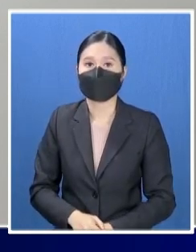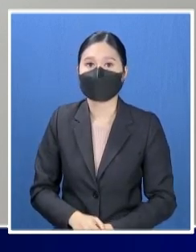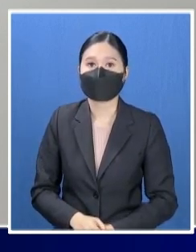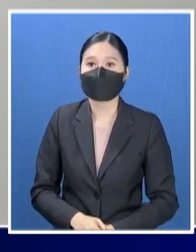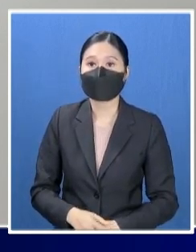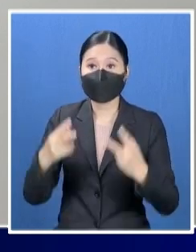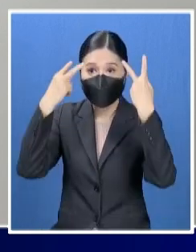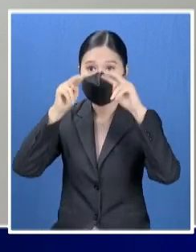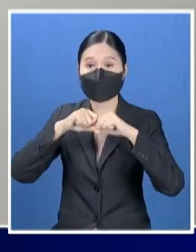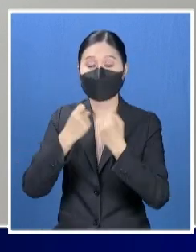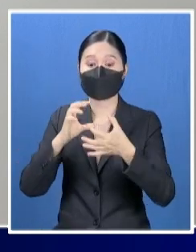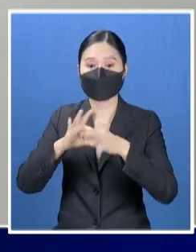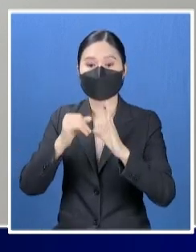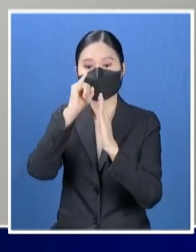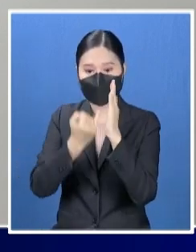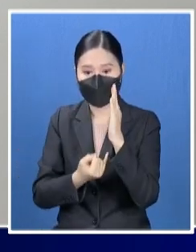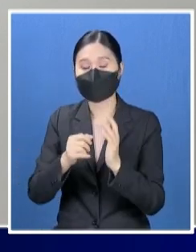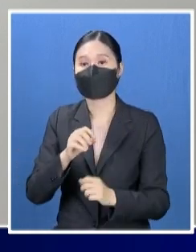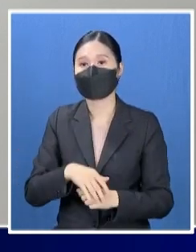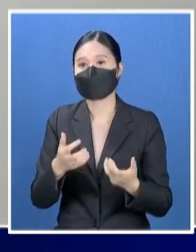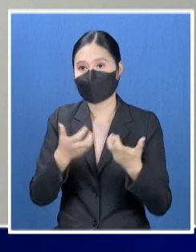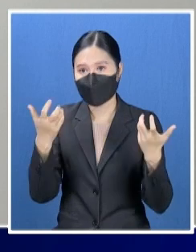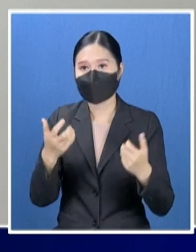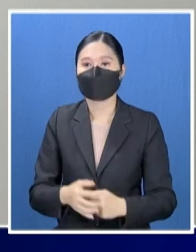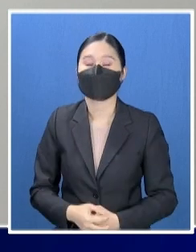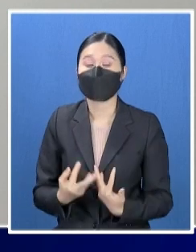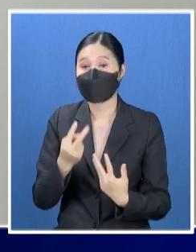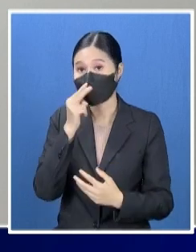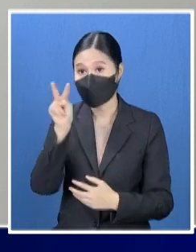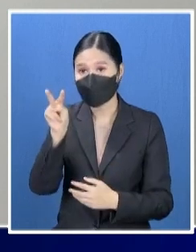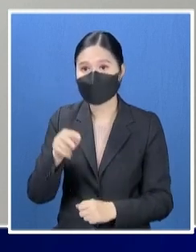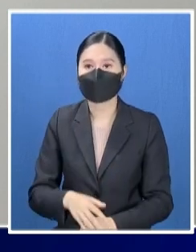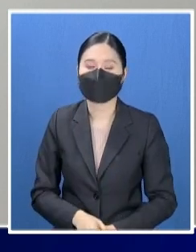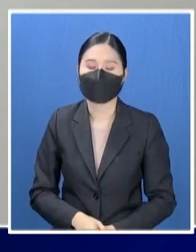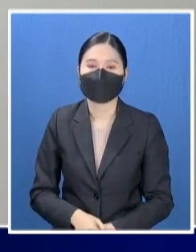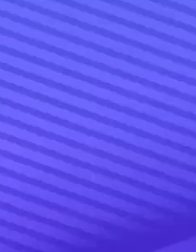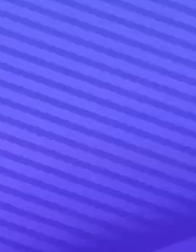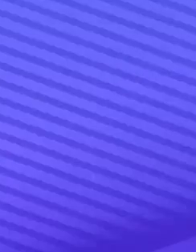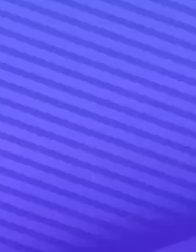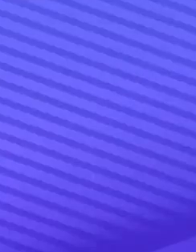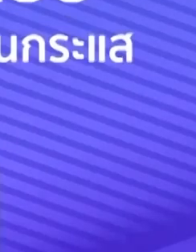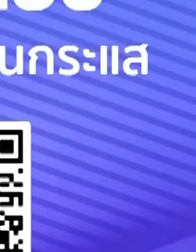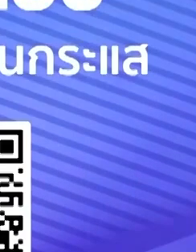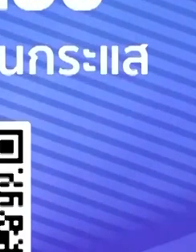นี้ในฐานะนายกสมาคมกีฬาจังหวัดกับอันนี้ก็จะแยกกันครับแล้วก็รอดูความคืบหน้านะฮะอ่ะ